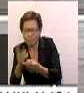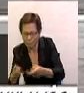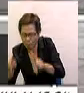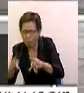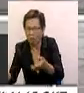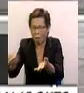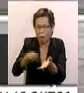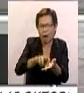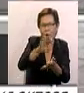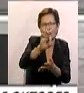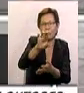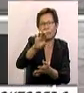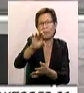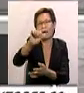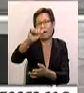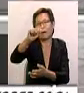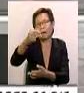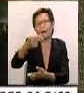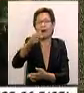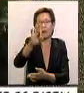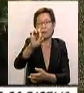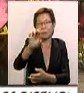Ikuti laporan Farhana Azwani Ismail.